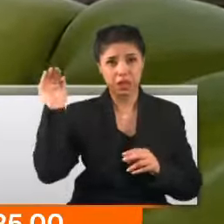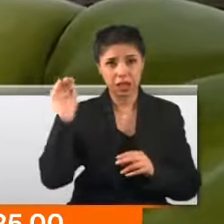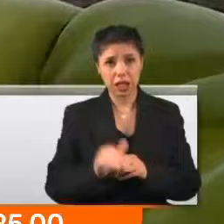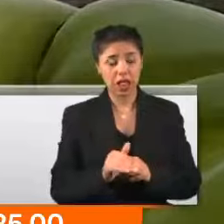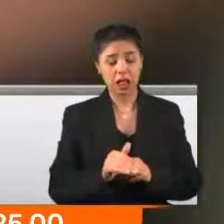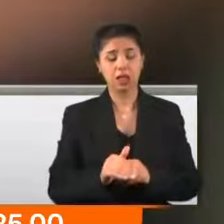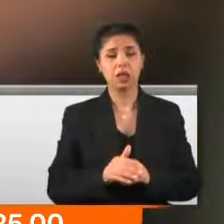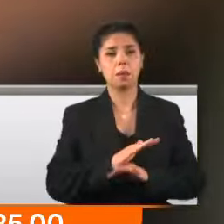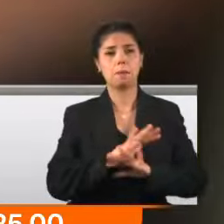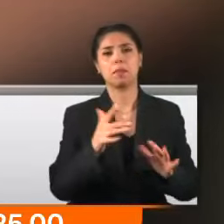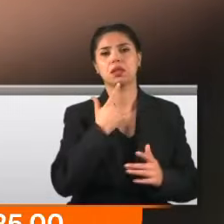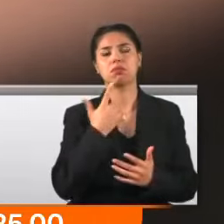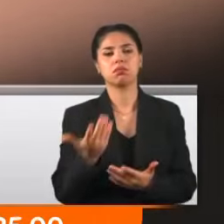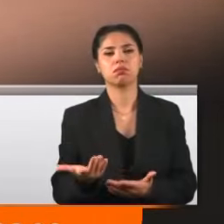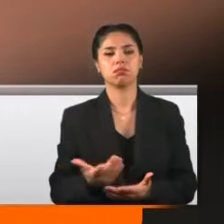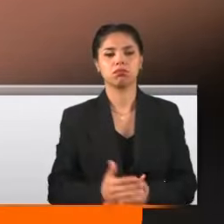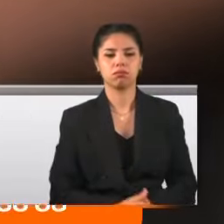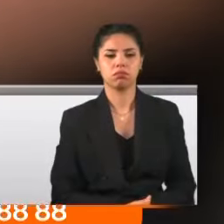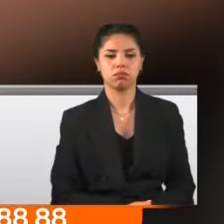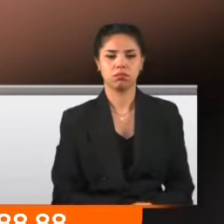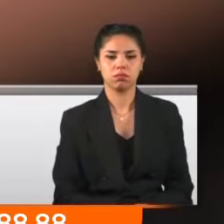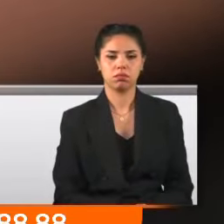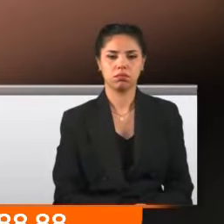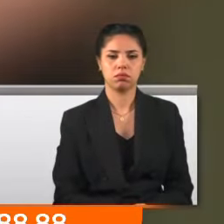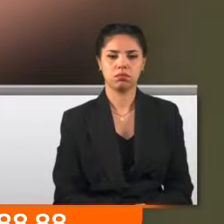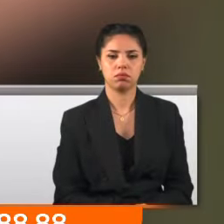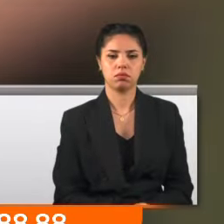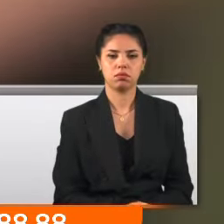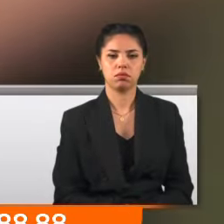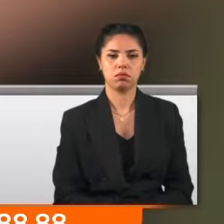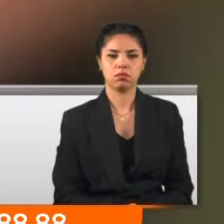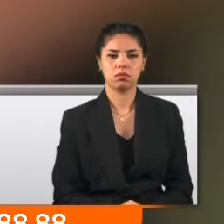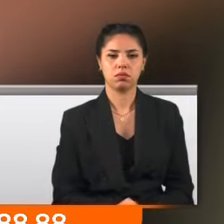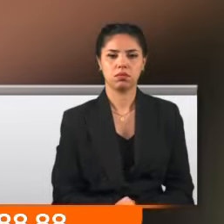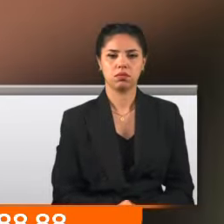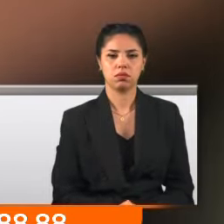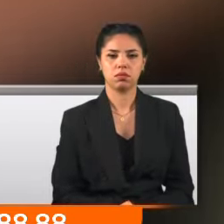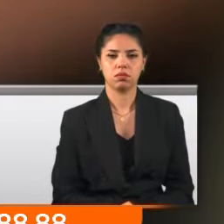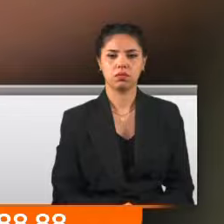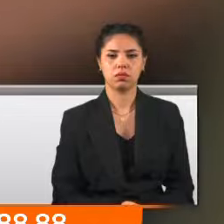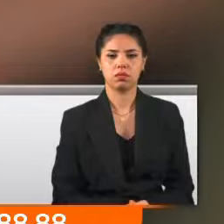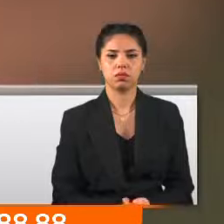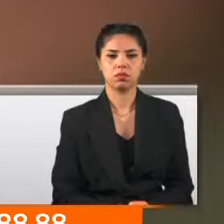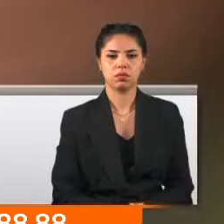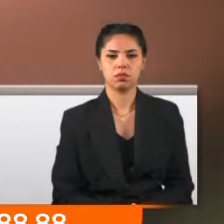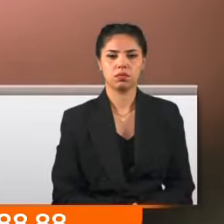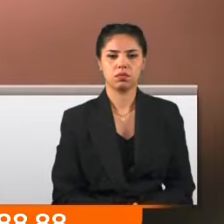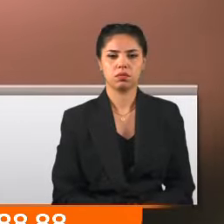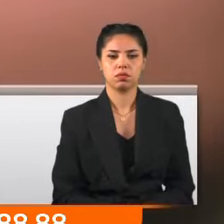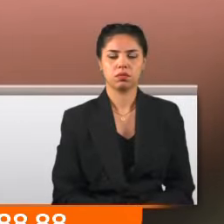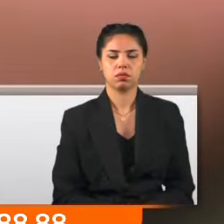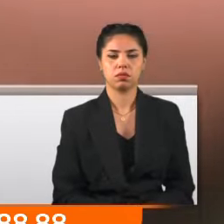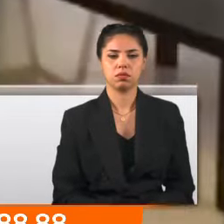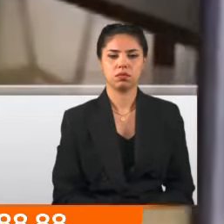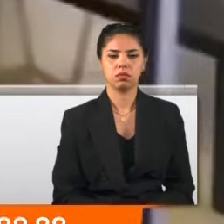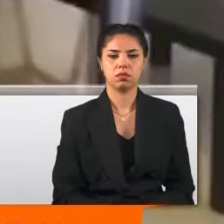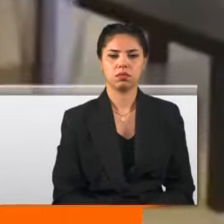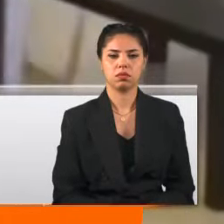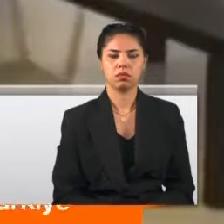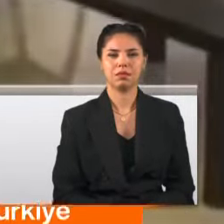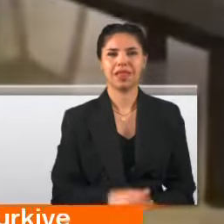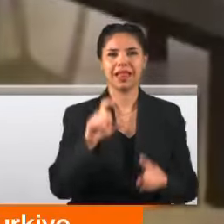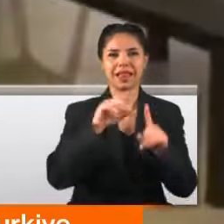ettiğini söyledi. 45-50 dakika geçti. Ben ağlayarak aradım. 112. Polis geldi.